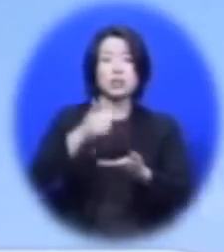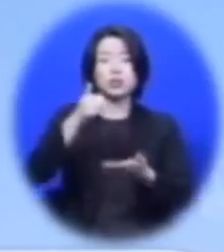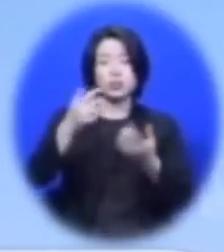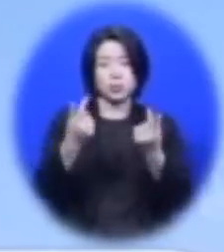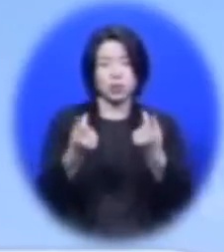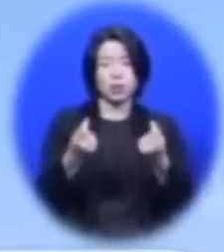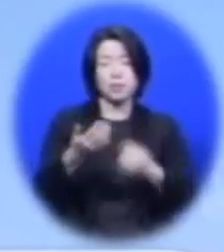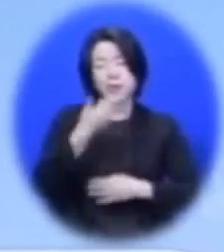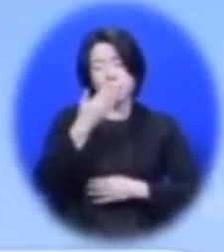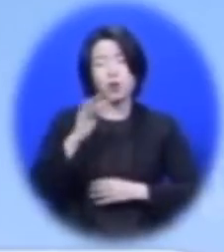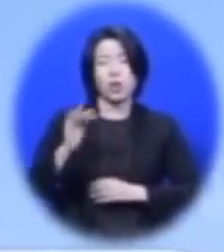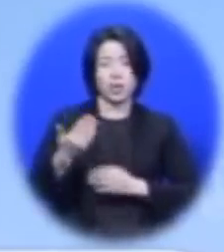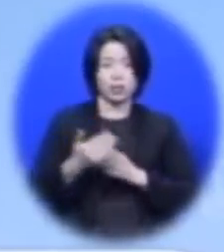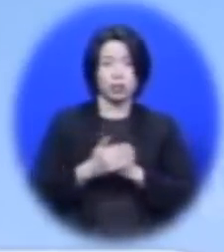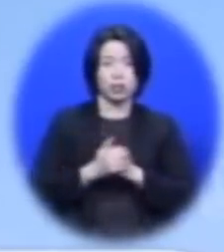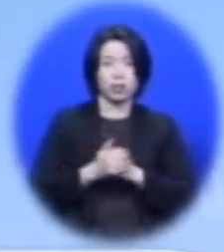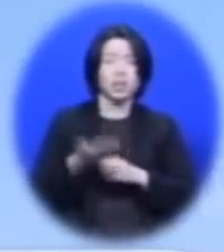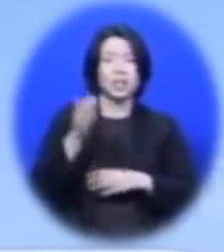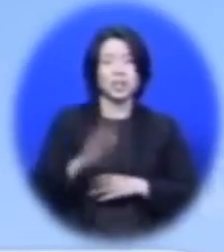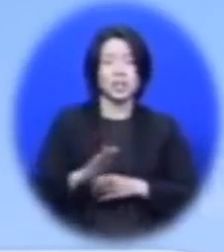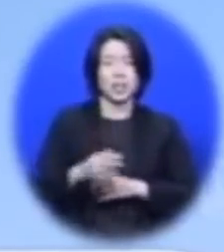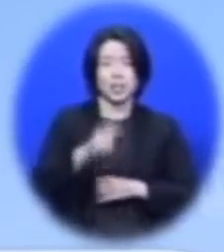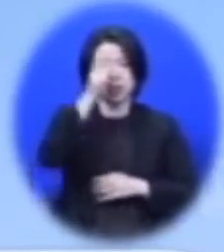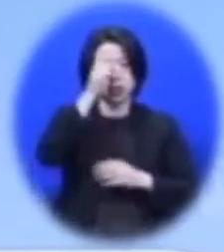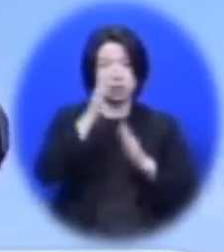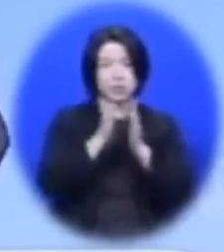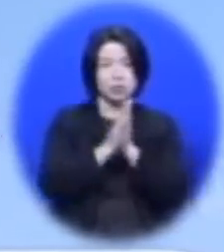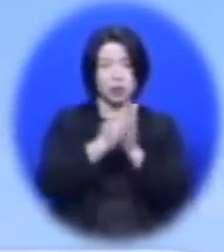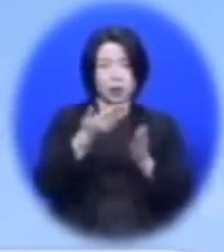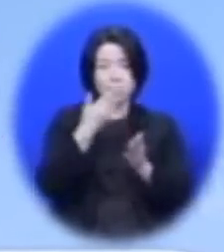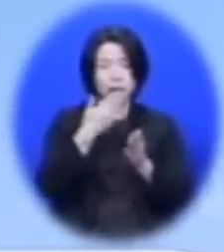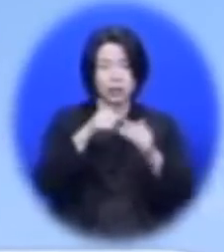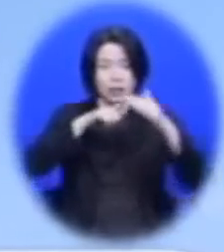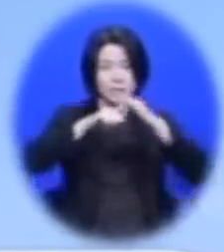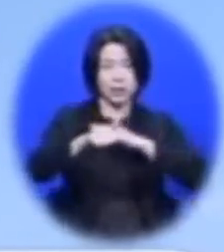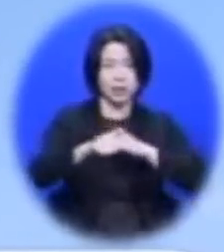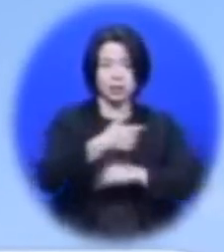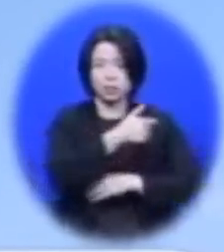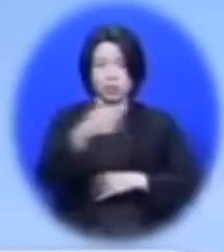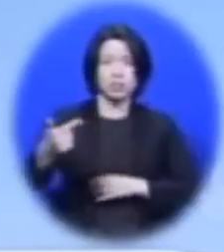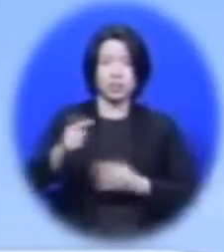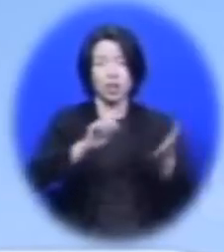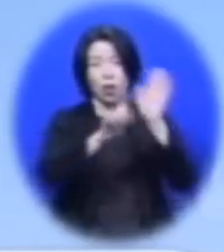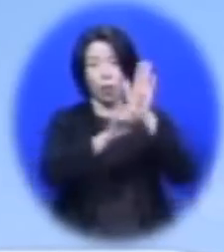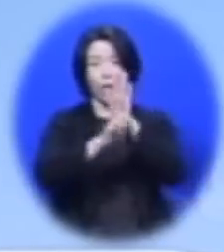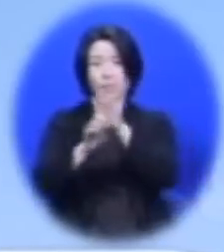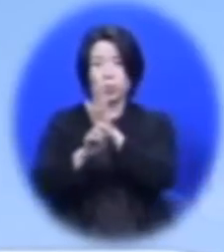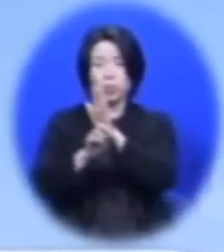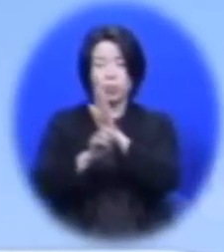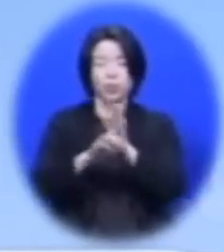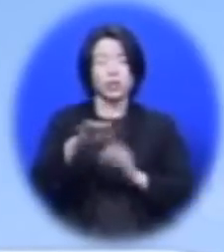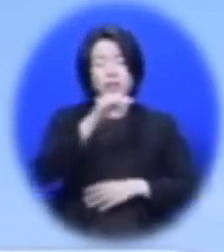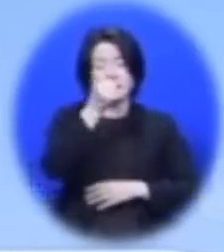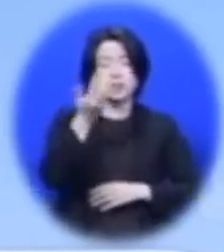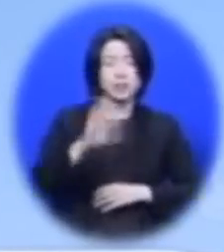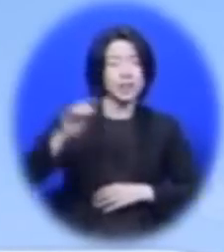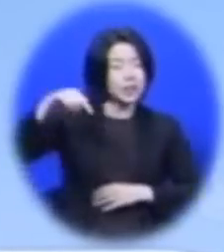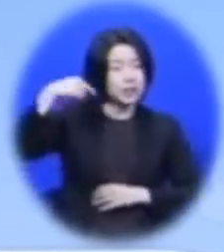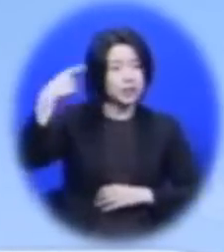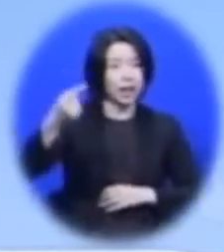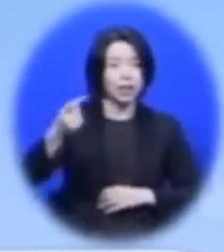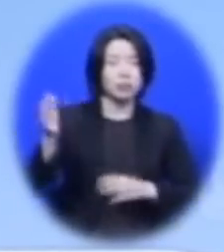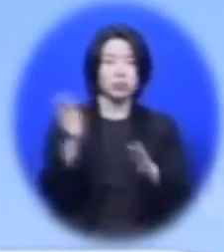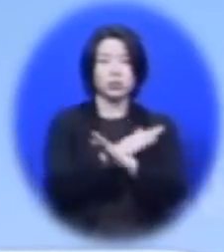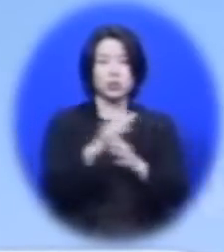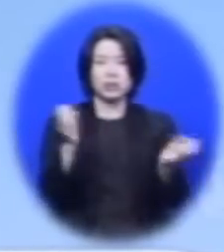먹어야 되잖아요. 그런데 식사 기도는 그렇게 거창하고 요란하게 다 광고하면서 해놓고 그 다음부터는 왜 그렇게